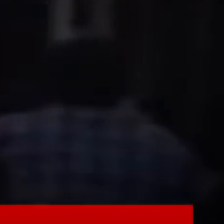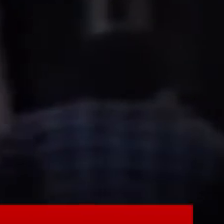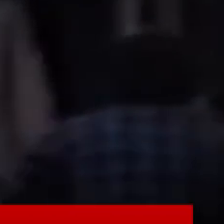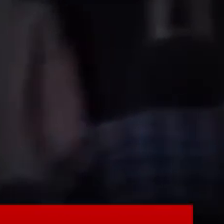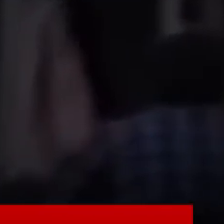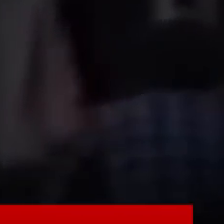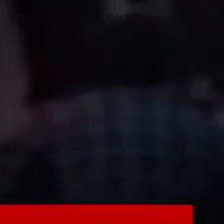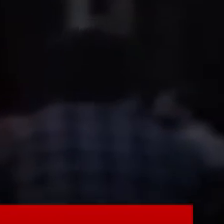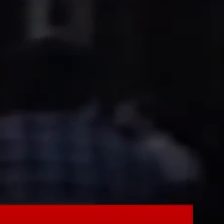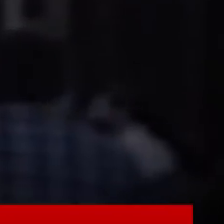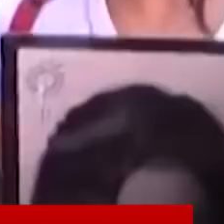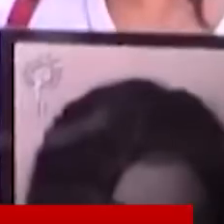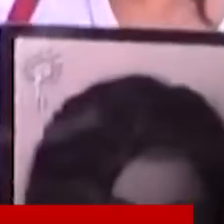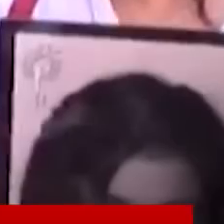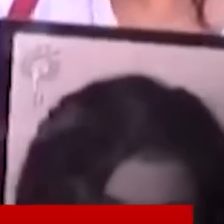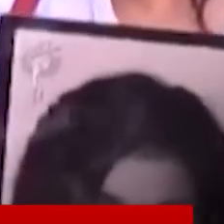tekerlere